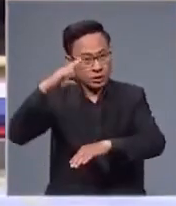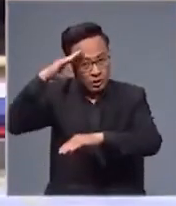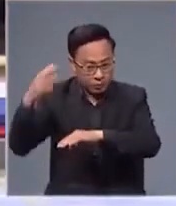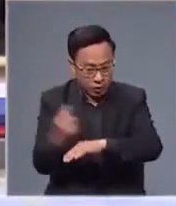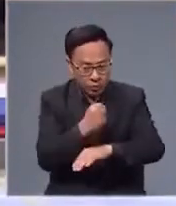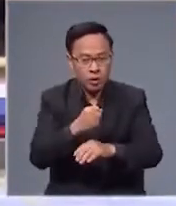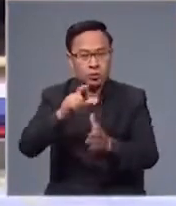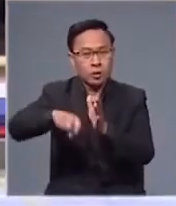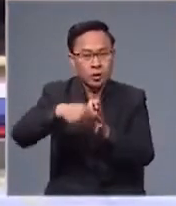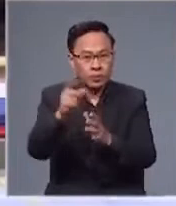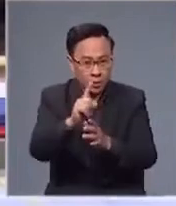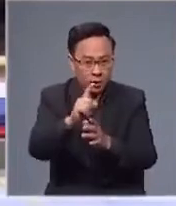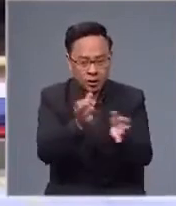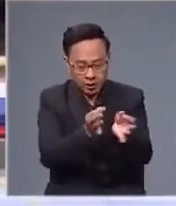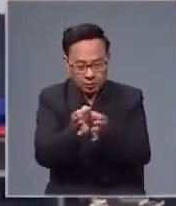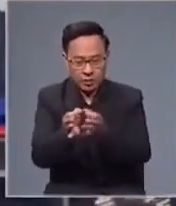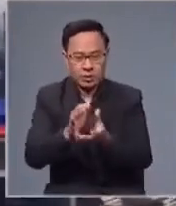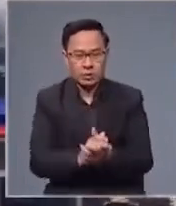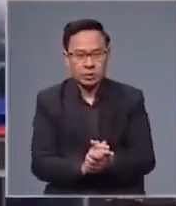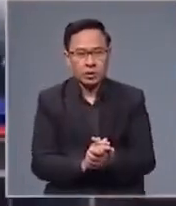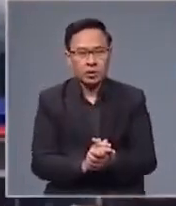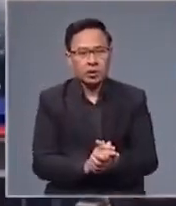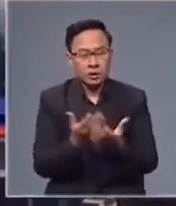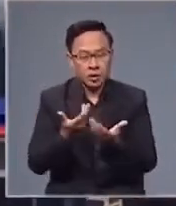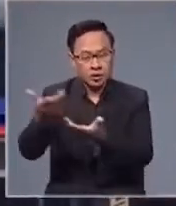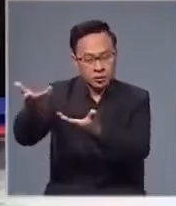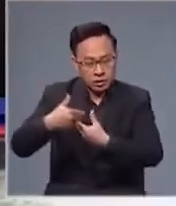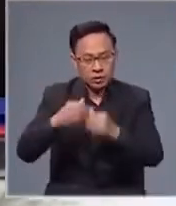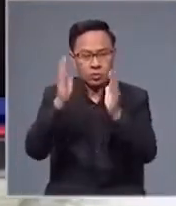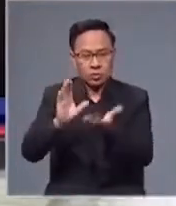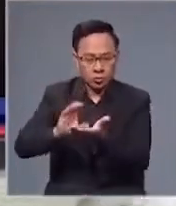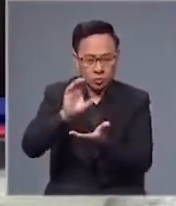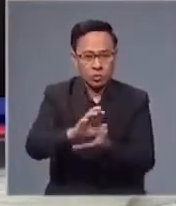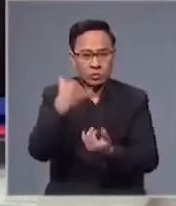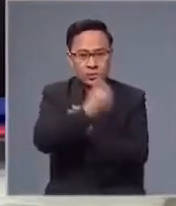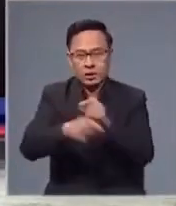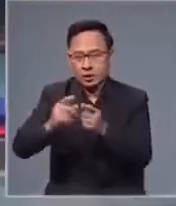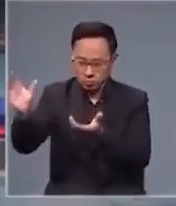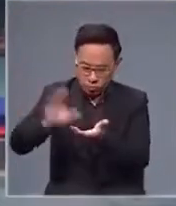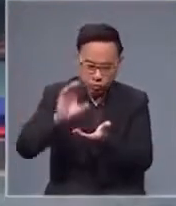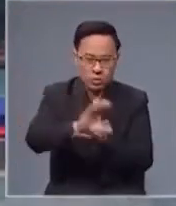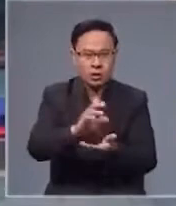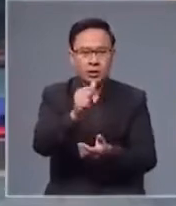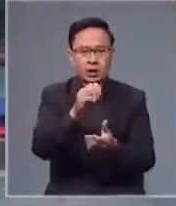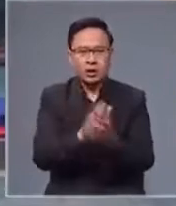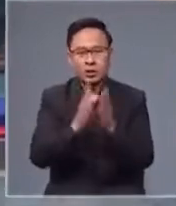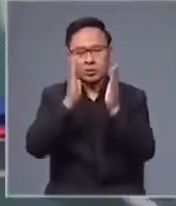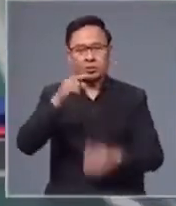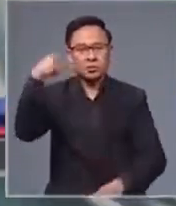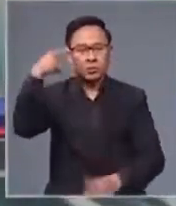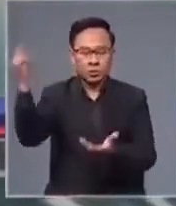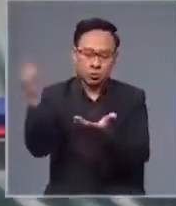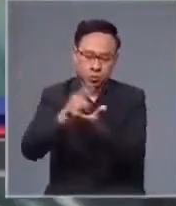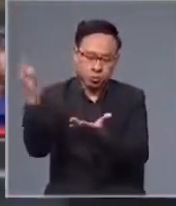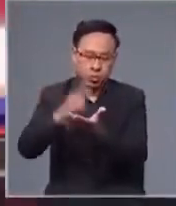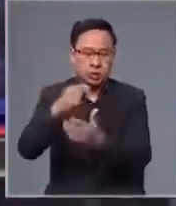การเข้ามาบริหารประเทศโดยเชิญชวนนักลงทุนต่างประเทศเข้ามาลงทุนและชักชวนนักท่องเที่ยวชาวต่างชาติเข้ามาเ